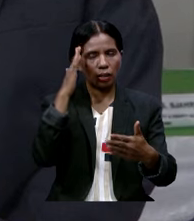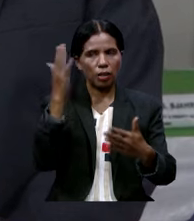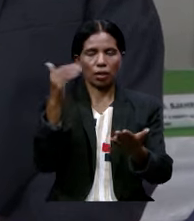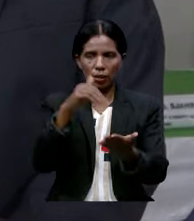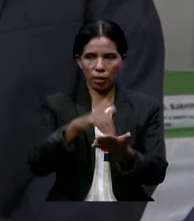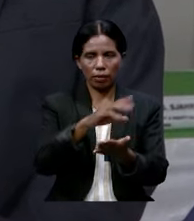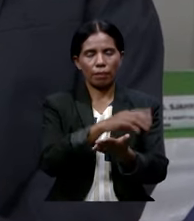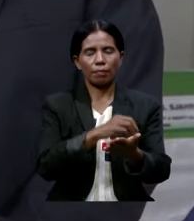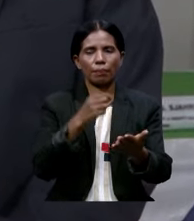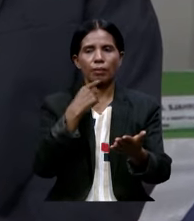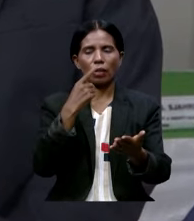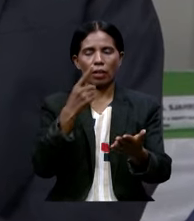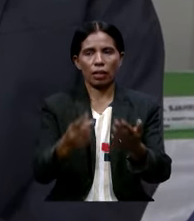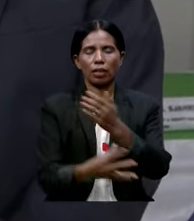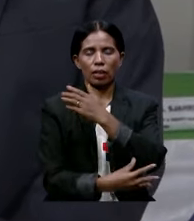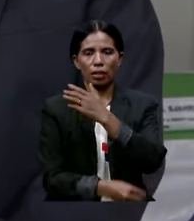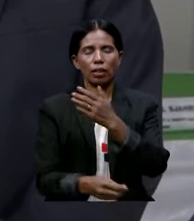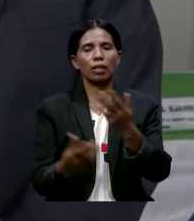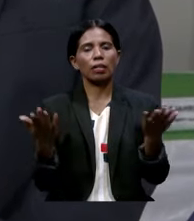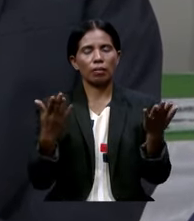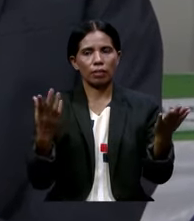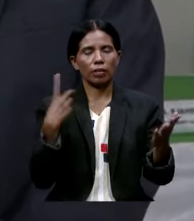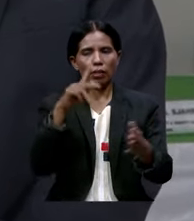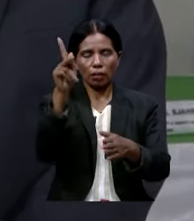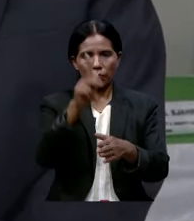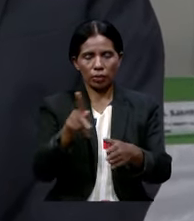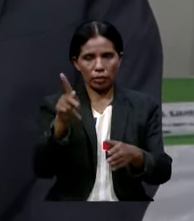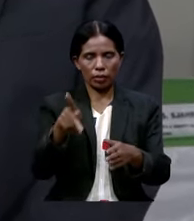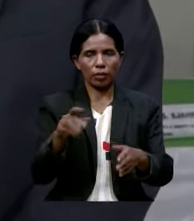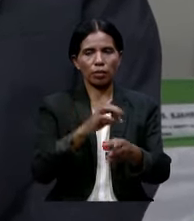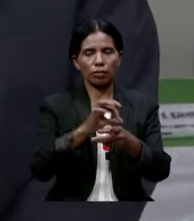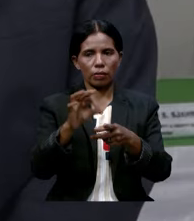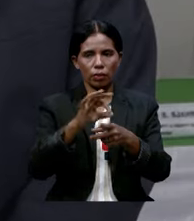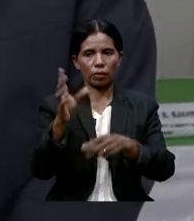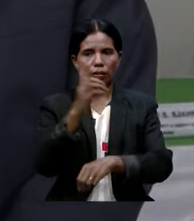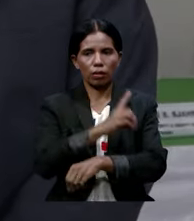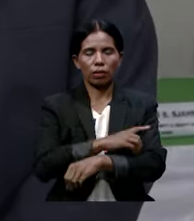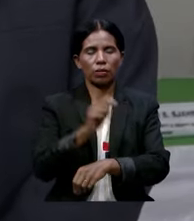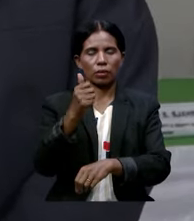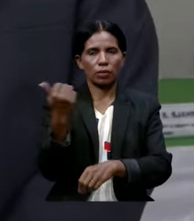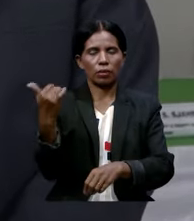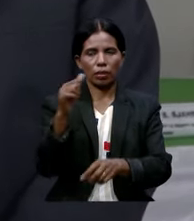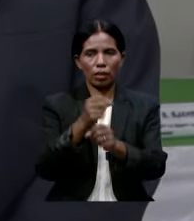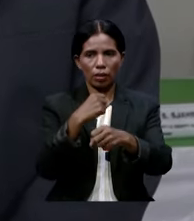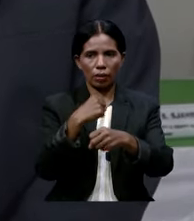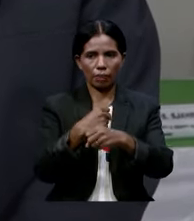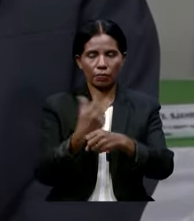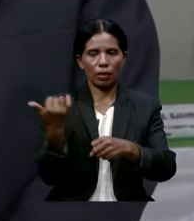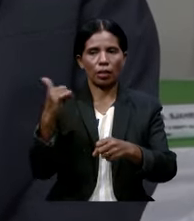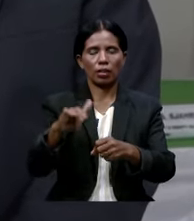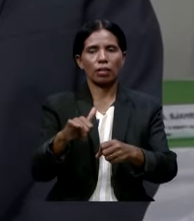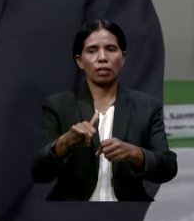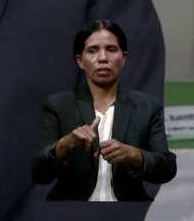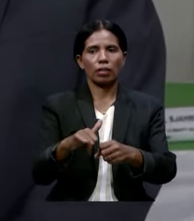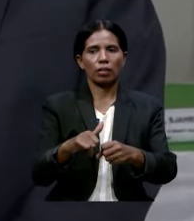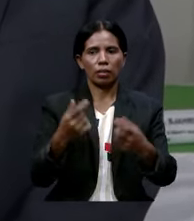dauk itania linha pobreza ne heida nebe, ontang pesquisa da ne, lili u formasaun durante loron sanulu, si halau ba sira ne bebek